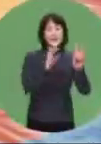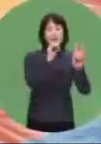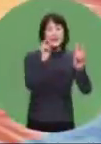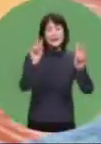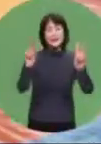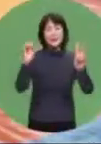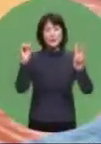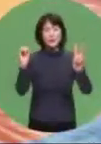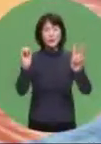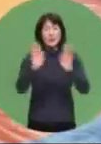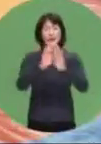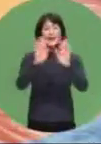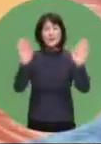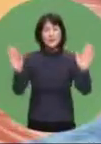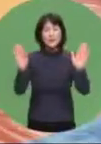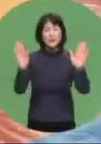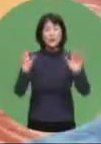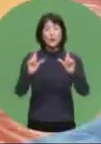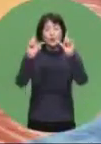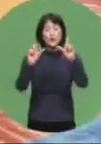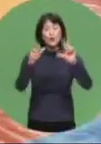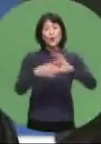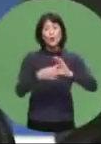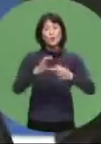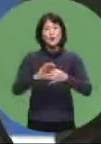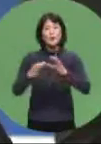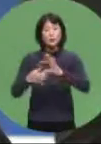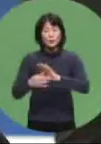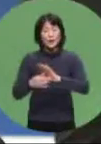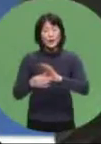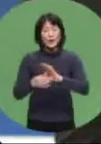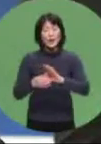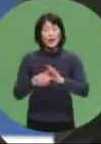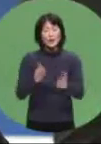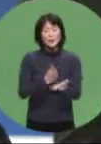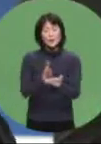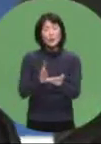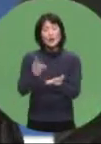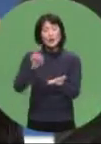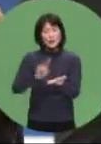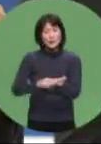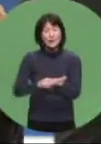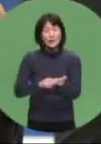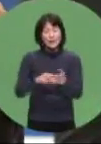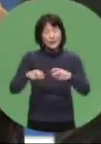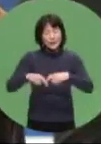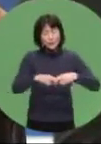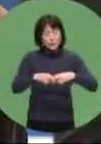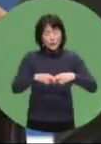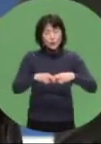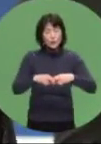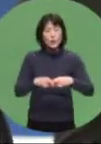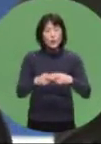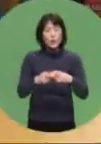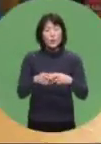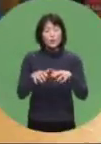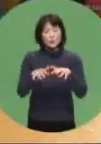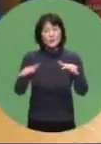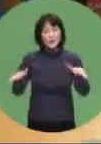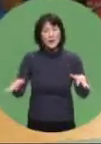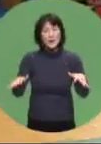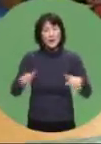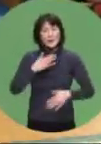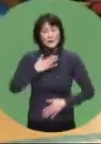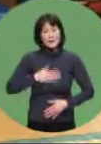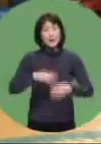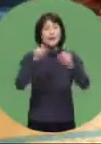2020年に開催される東京オリンピックで残留が決まったレスリング競技を盛り上げ、より詳しく知ってもらえ